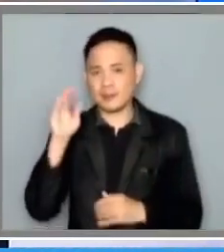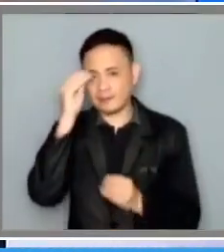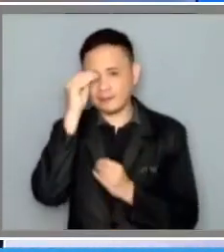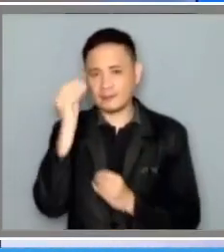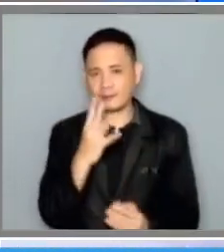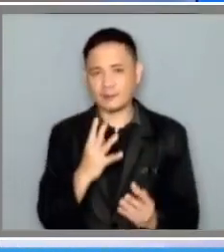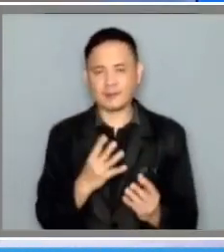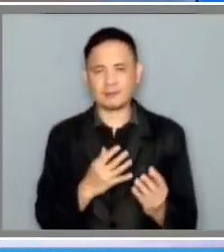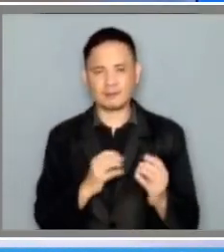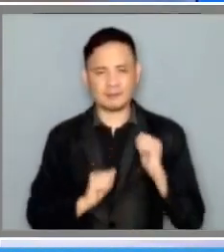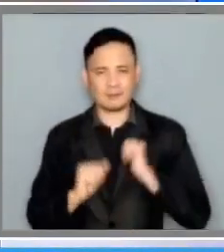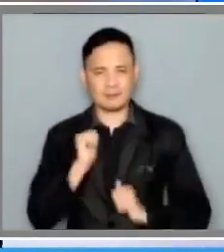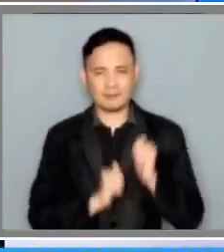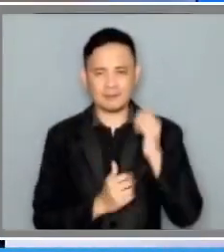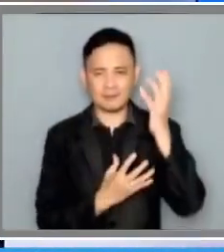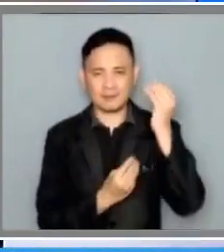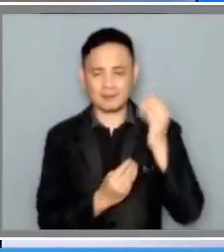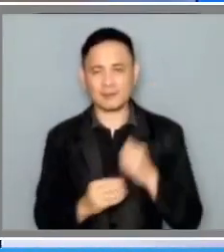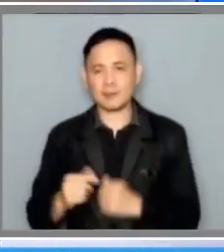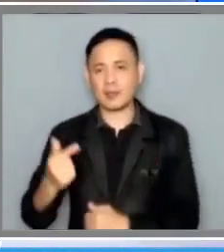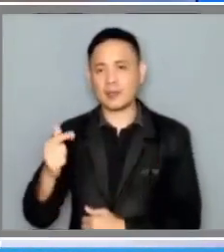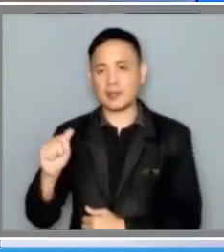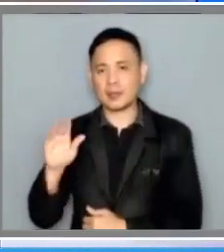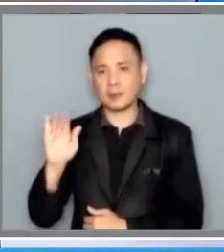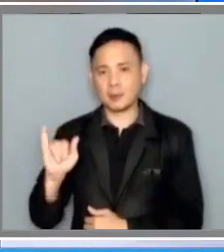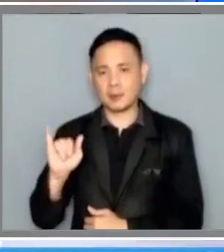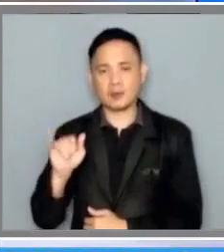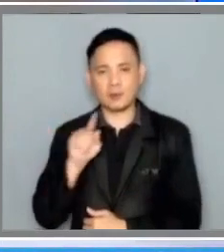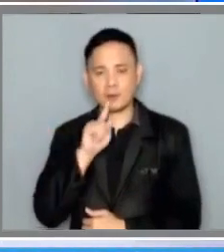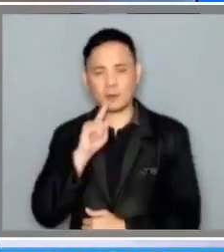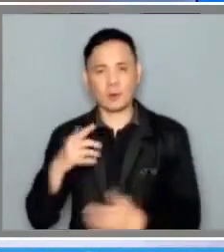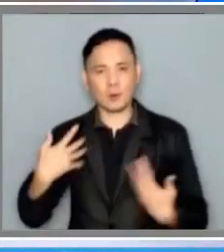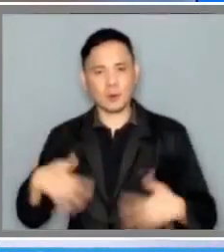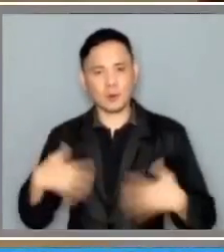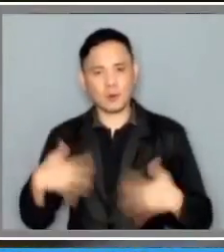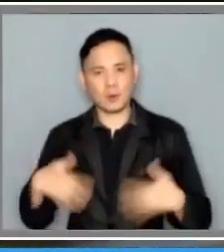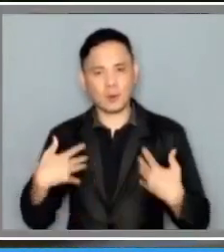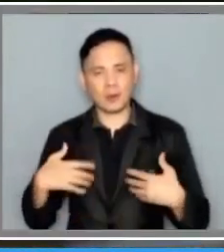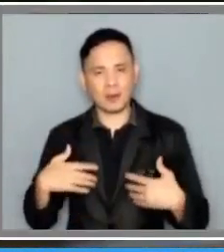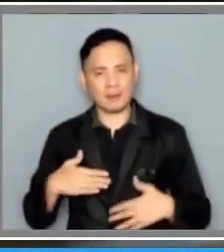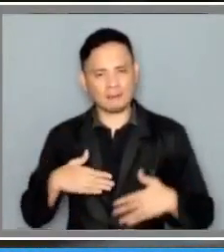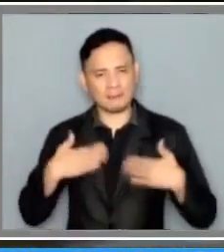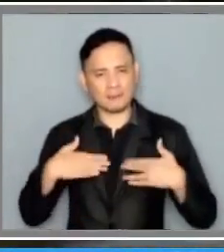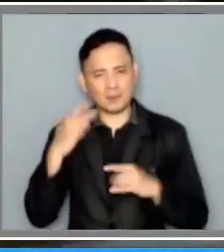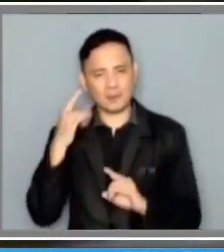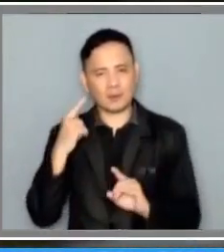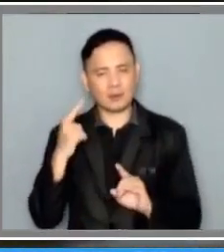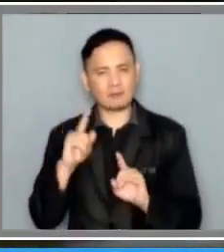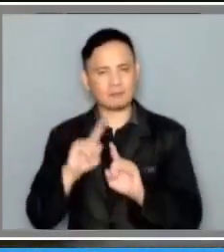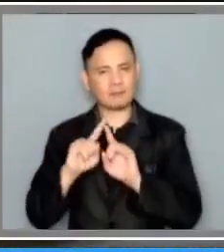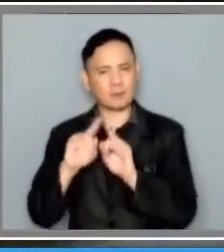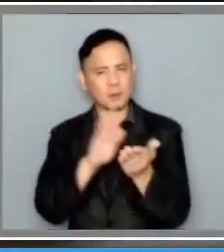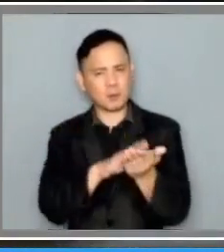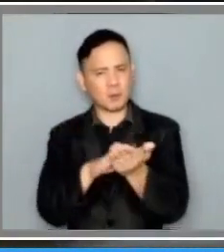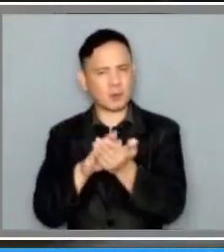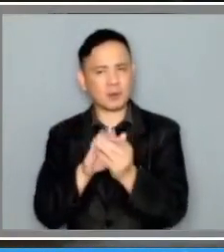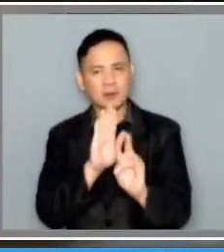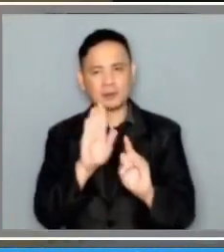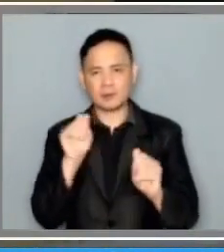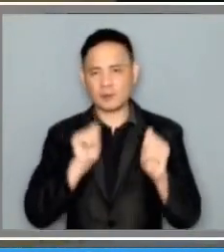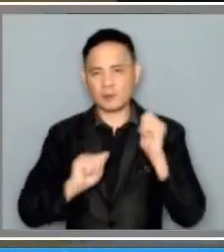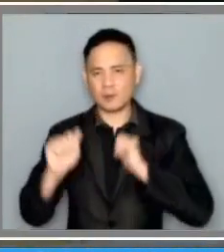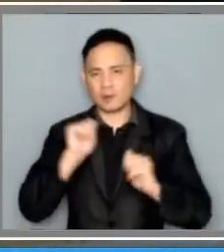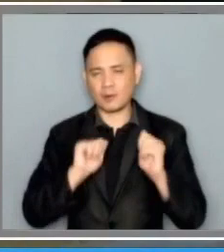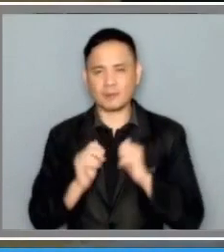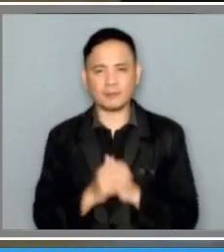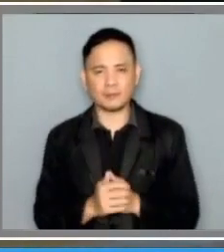mga papuri sa kanyang pagganap sa Unbreak My Heart. Kasunod ito ng matitinding eksena sa serye. Nabuko na